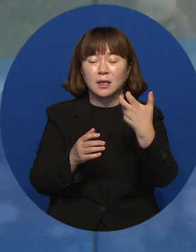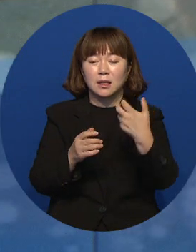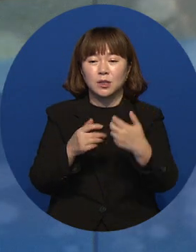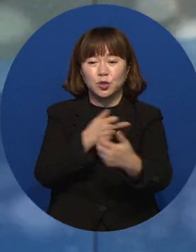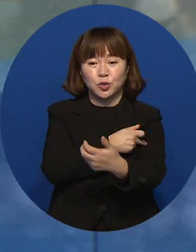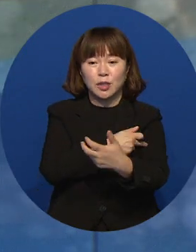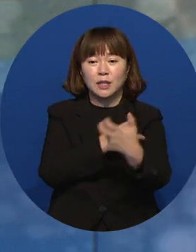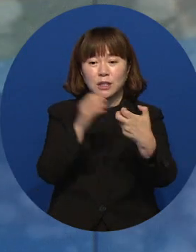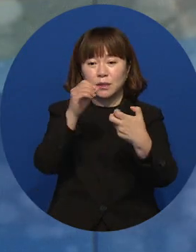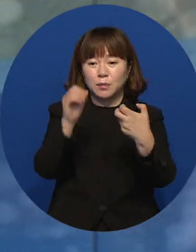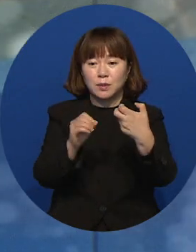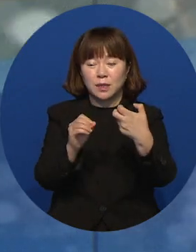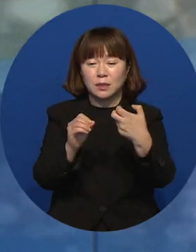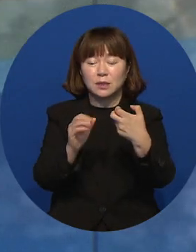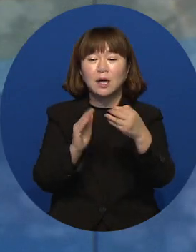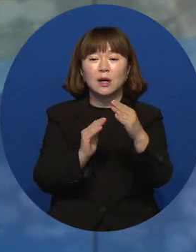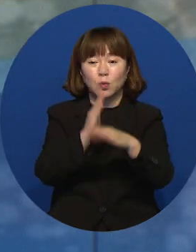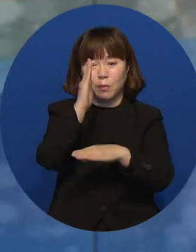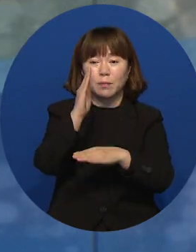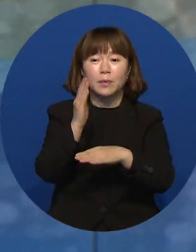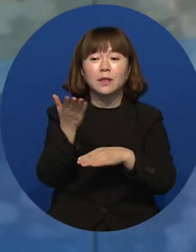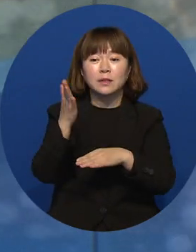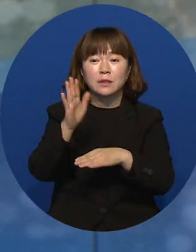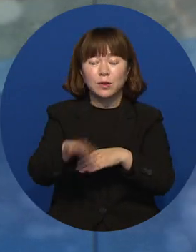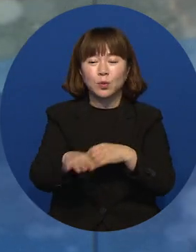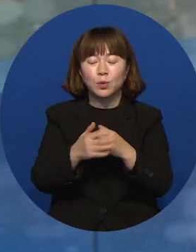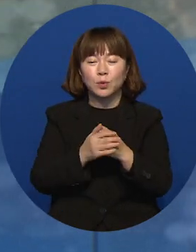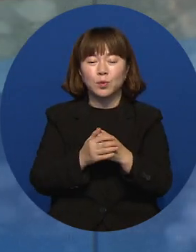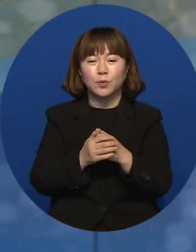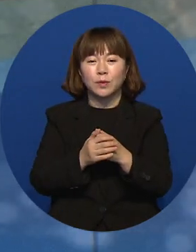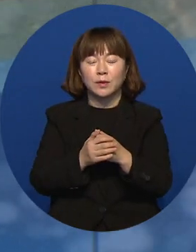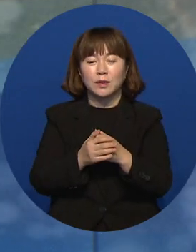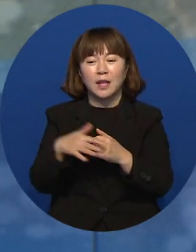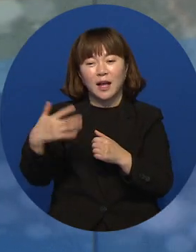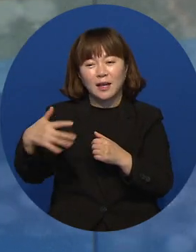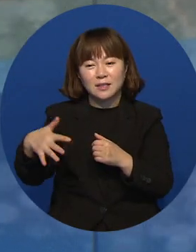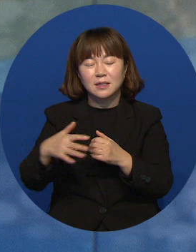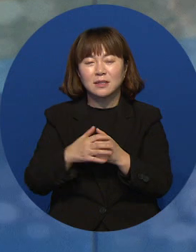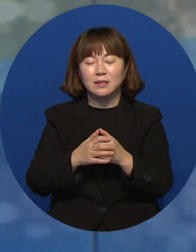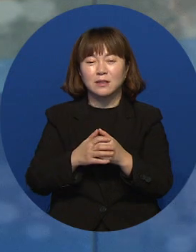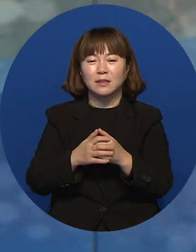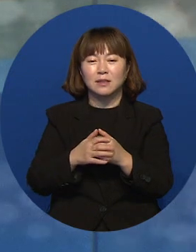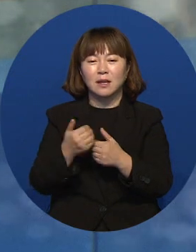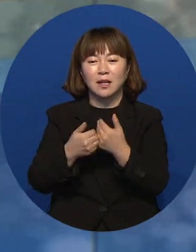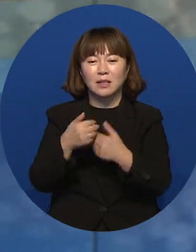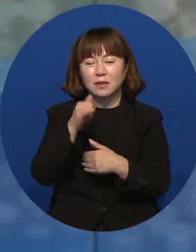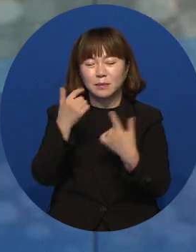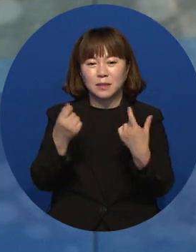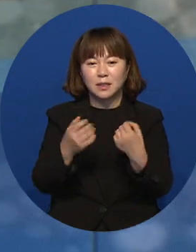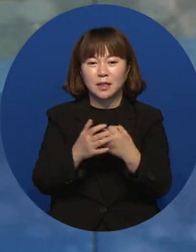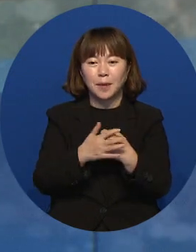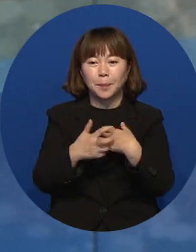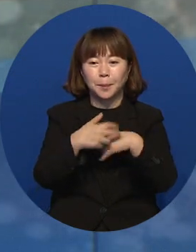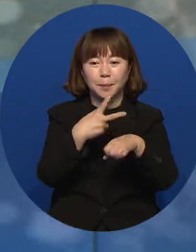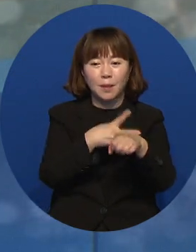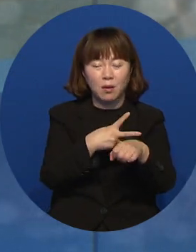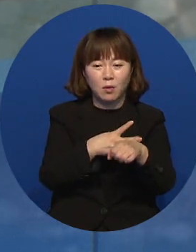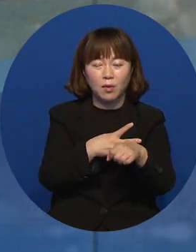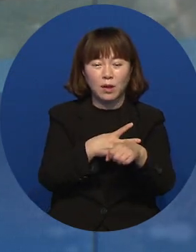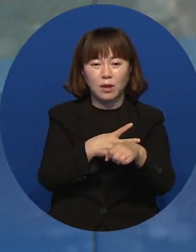그 많이 나오고 있거든요 예 근데 사실 그 의사 분들께서도 기저 질환이 있거나 이거냐 아주 상태가 안